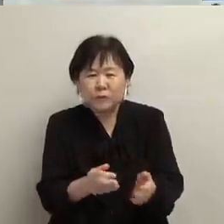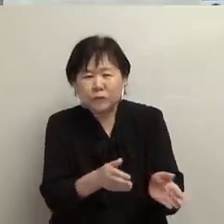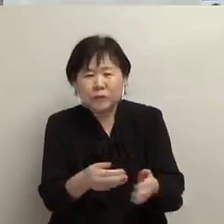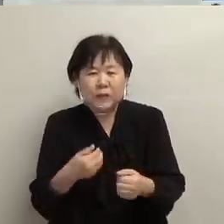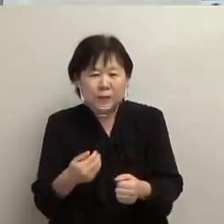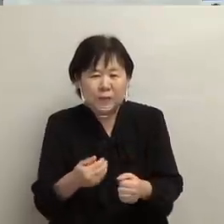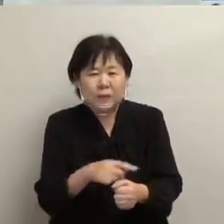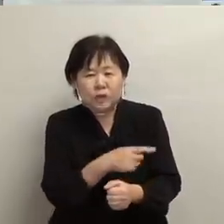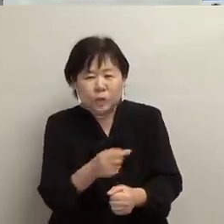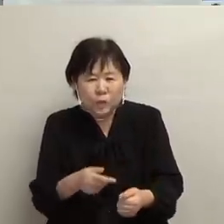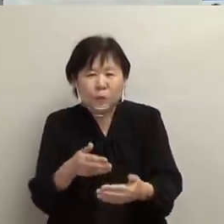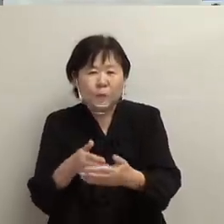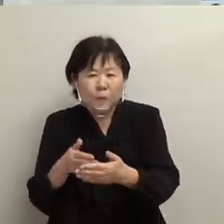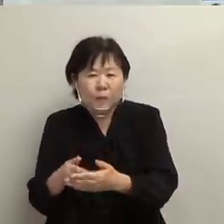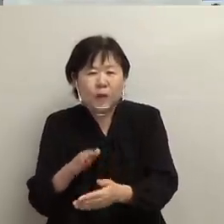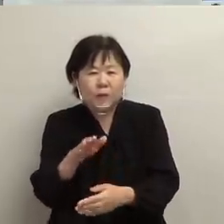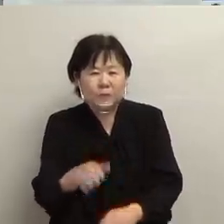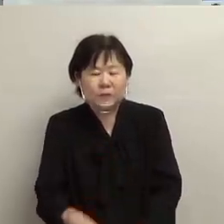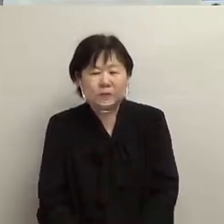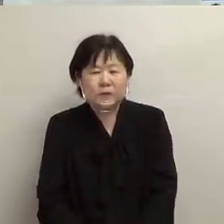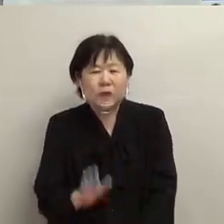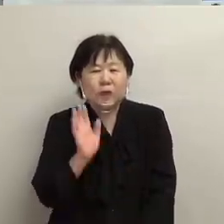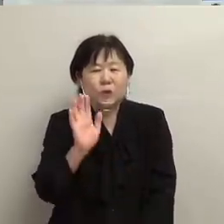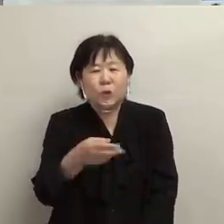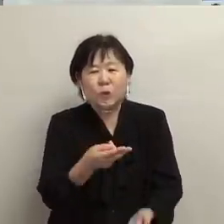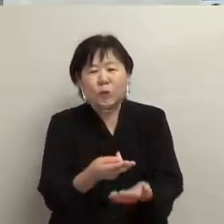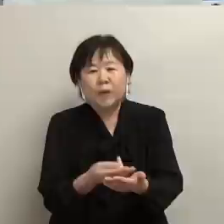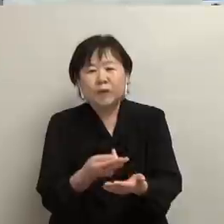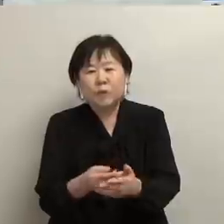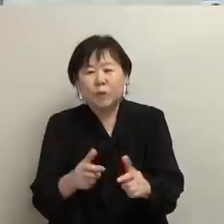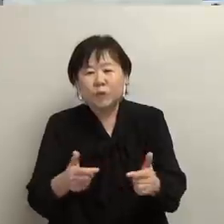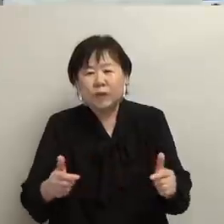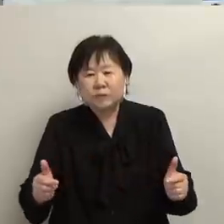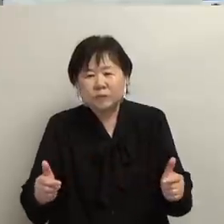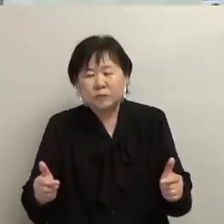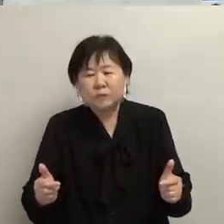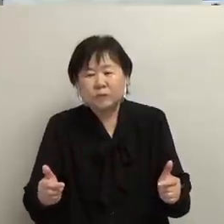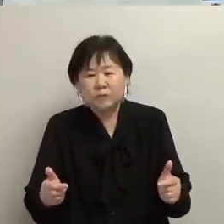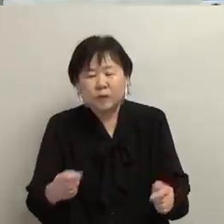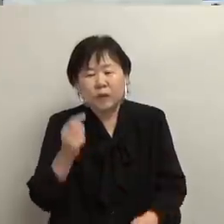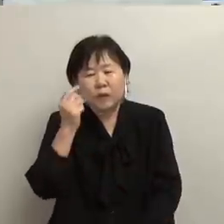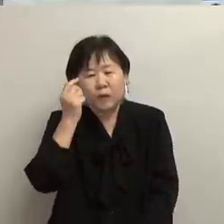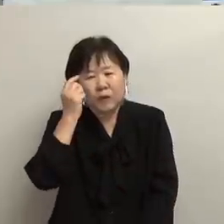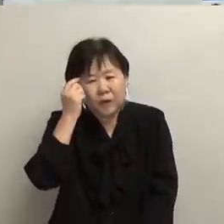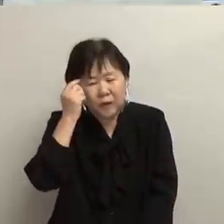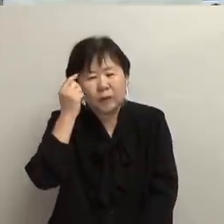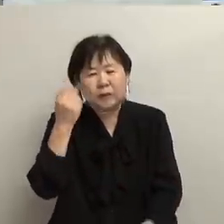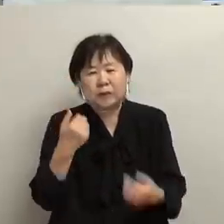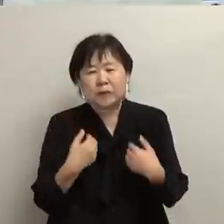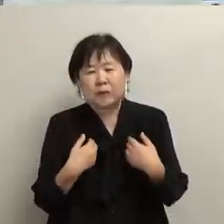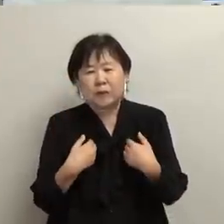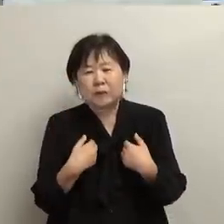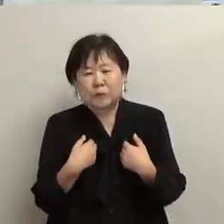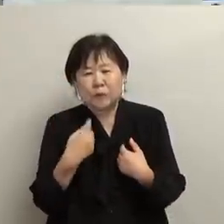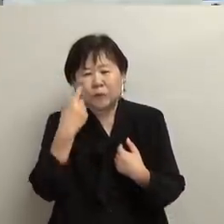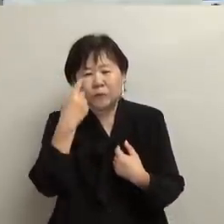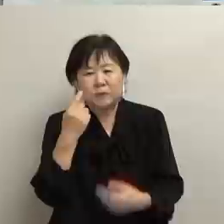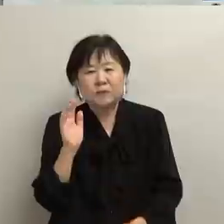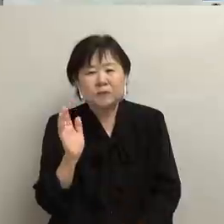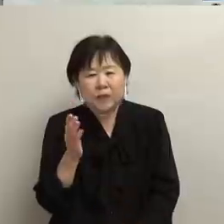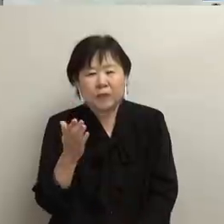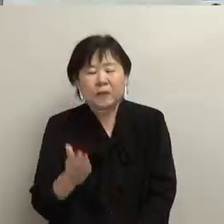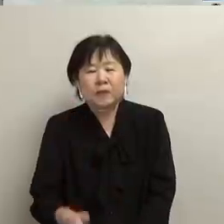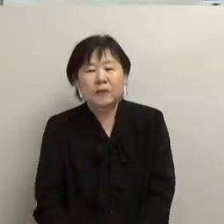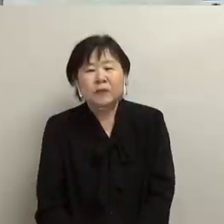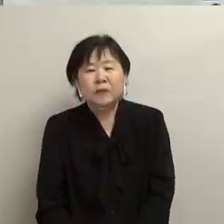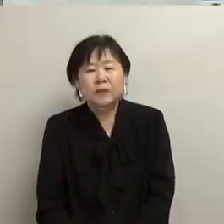あのこれから病床を増やしていくということもあの考えなければ状況の意図は考えなければなりませんけれどもこの